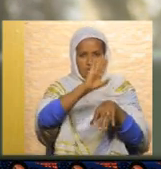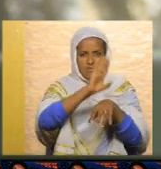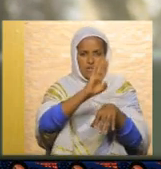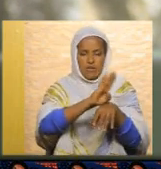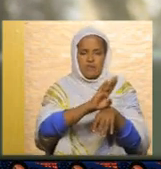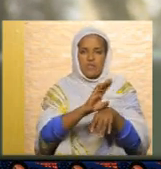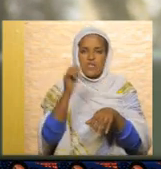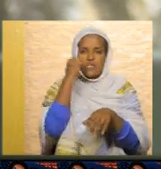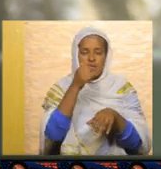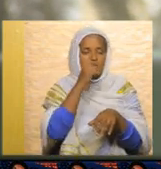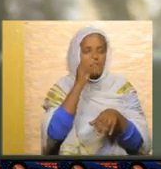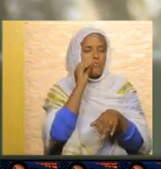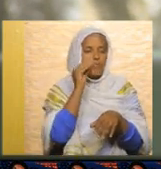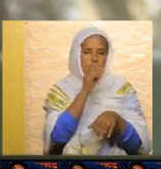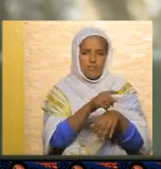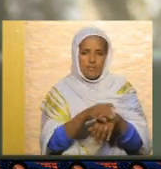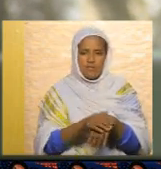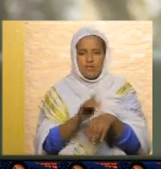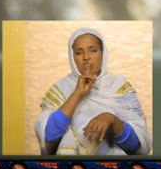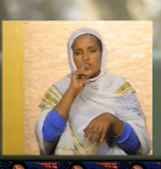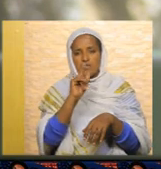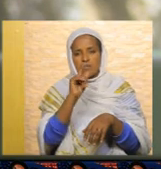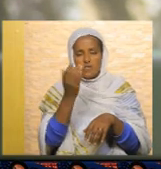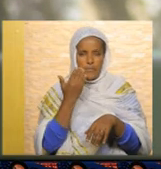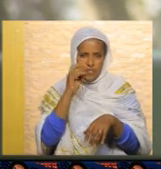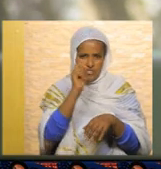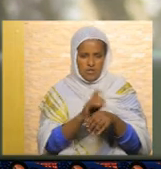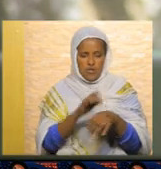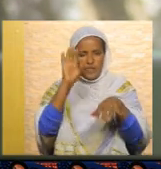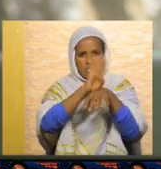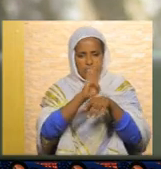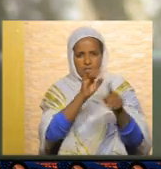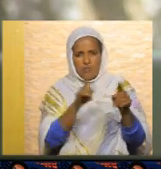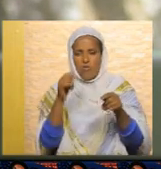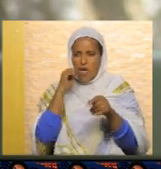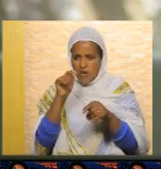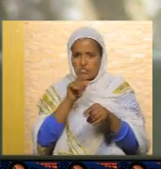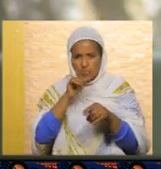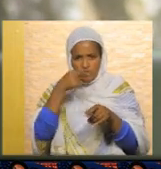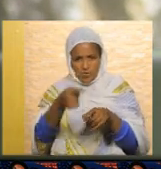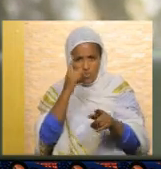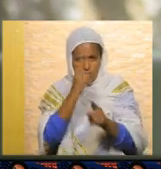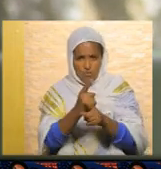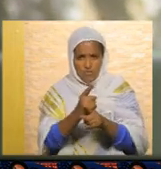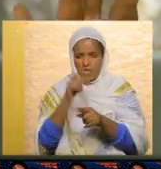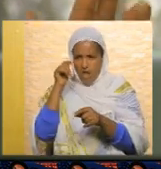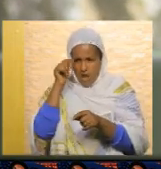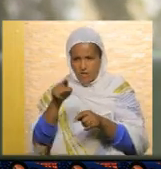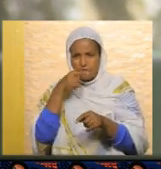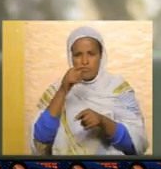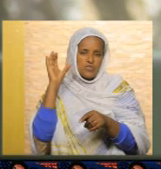የምትገለጸው ቤተ ክርስቲያን እና የተለያዩ ምንጮች ውስጥም የተለያዩ ምሁራን